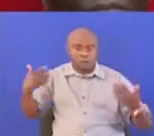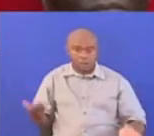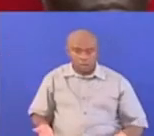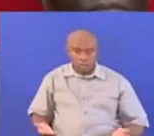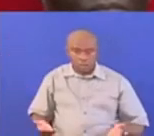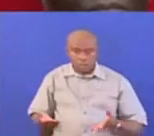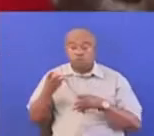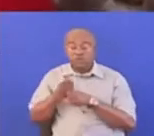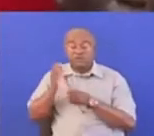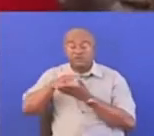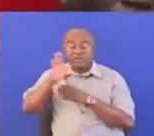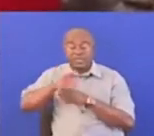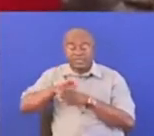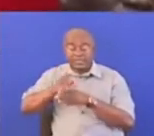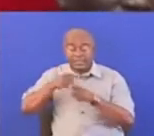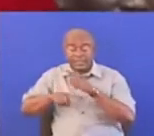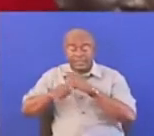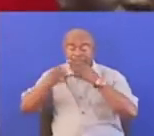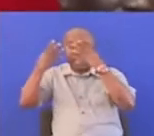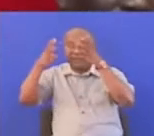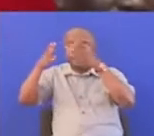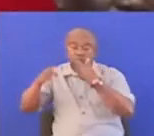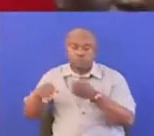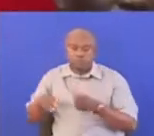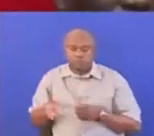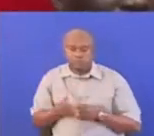mazao mengine ya misitu. Angalizo kidogo